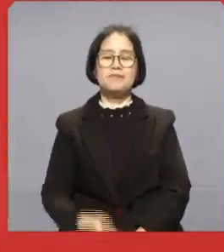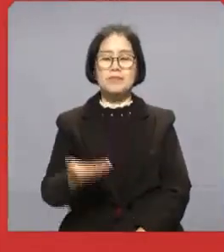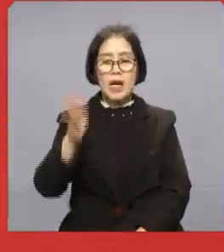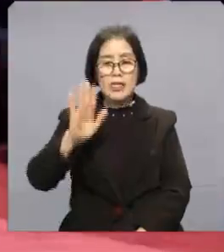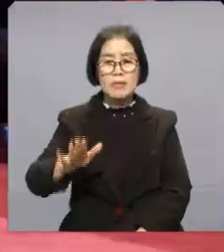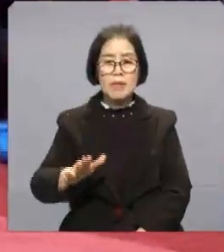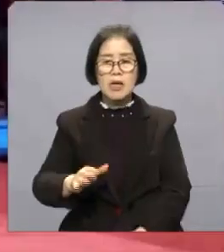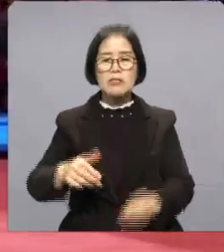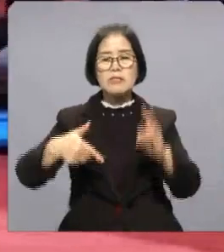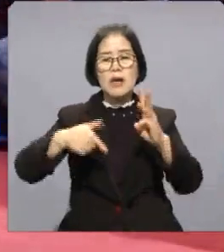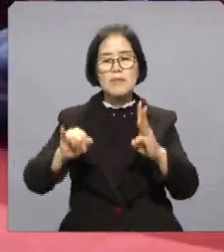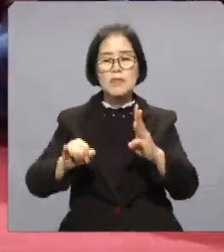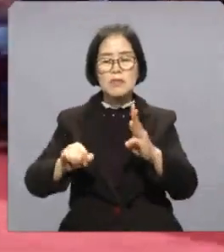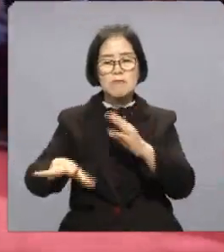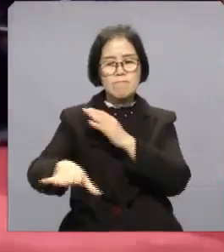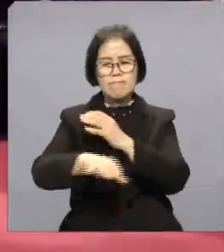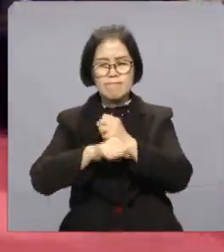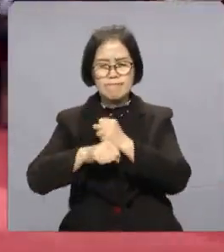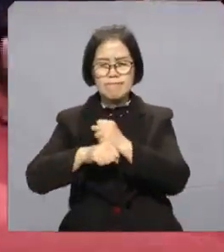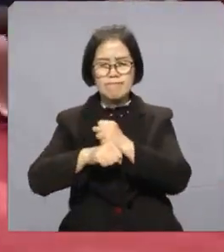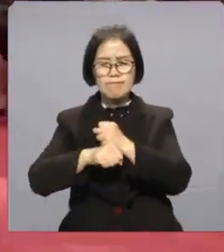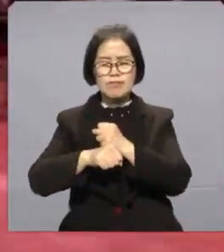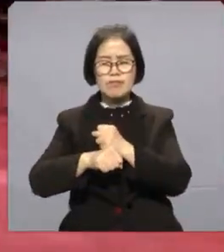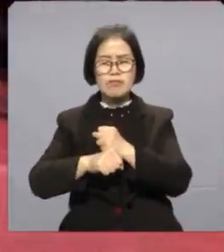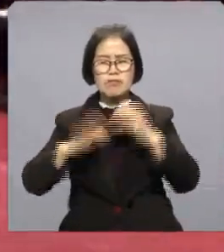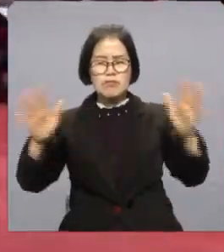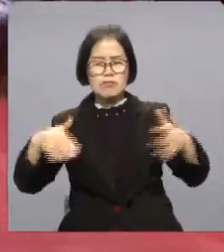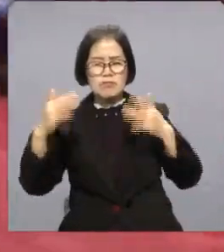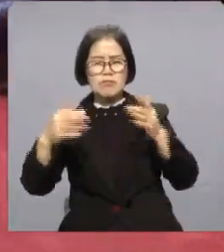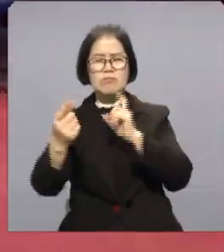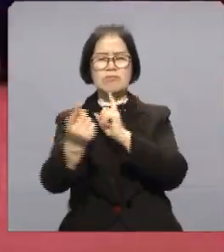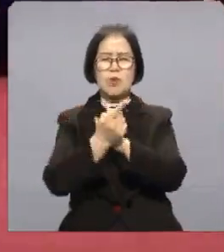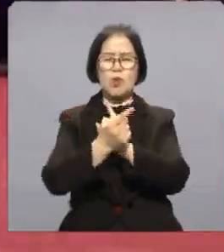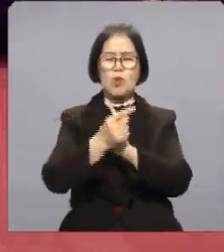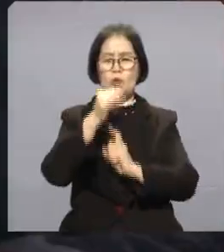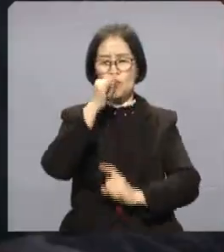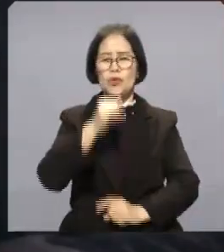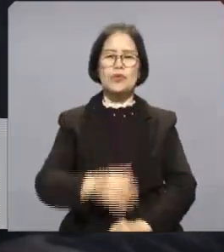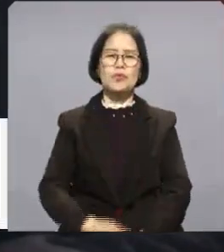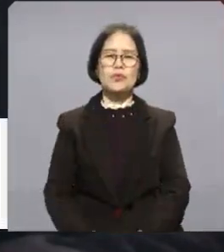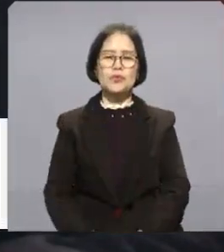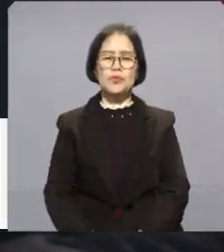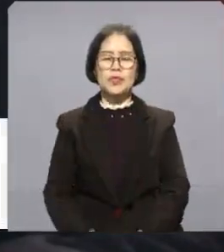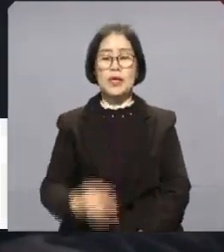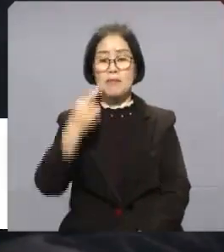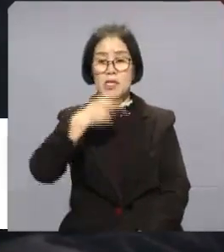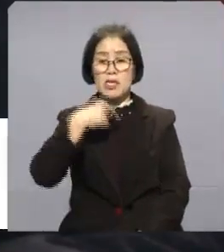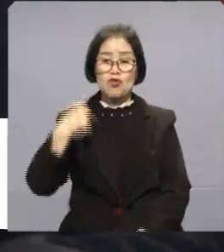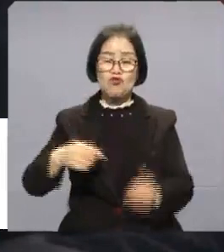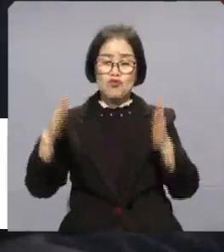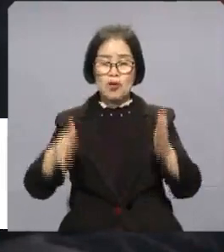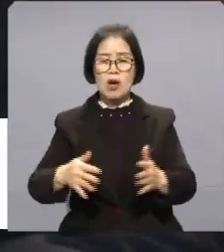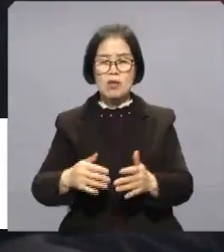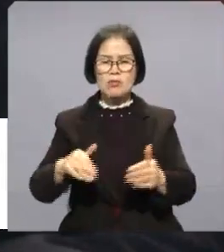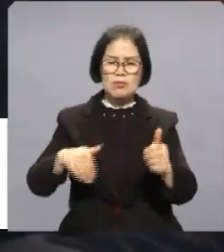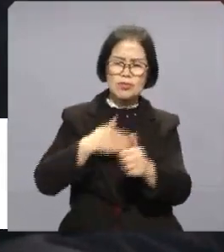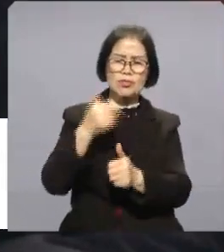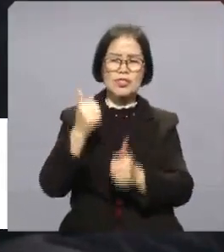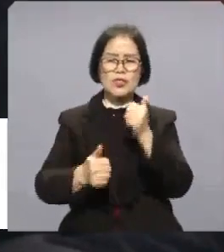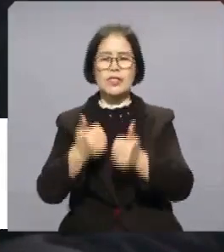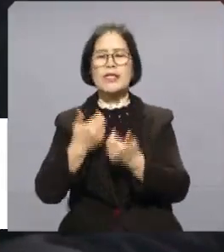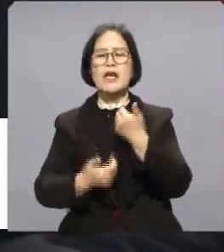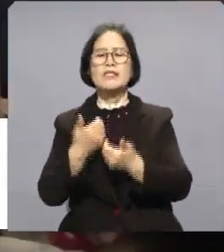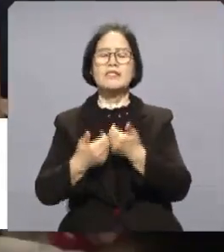집권 3기 시주석은 거센 풍랑의 직면하고 있습니다 미중간 전방위적 경쟁과